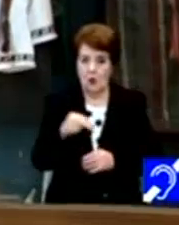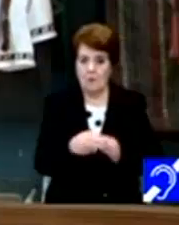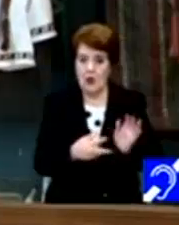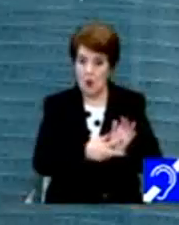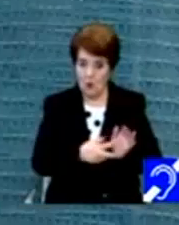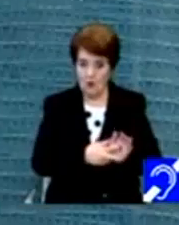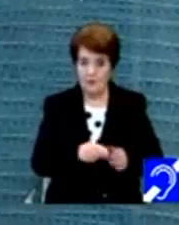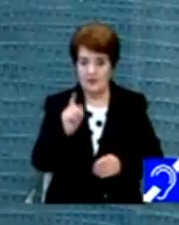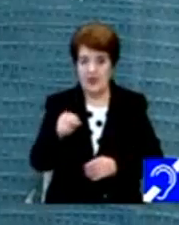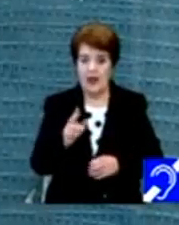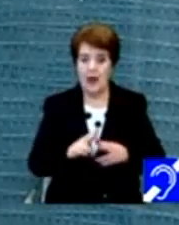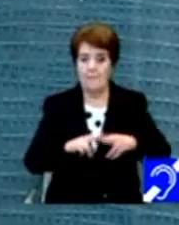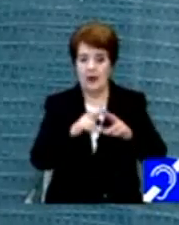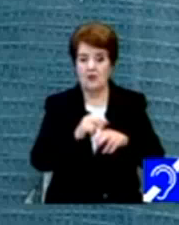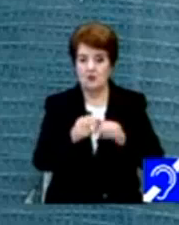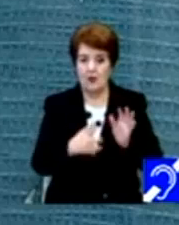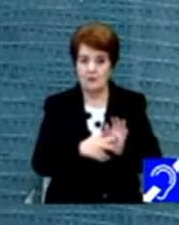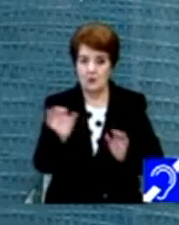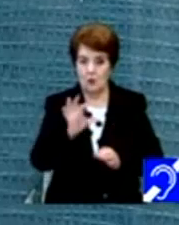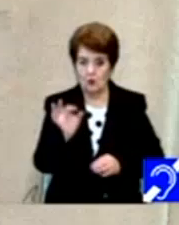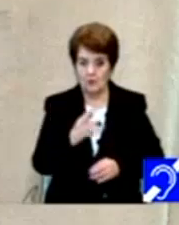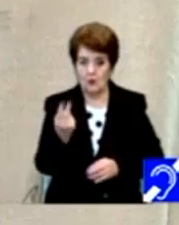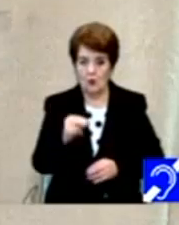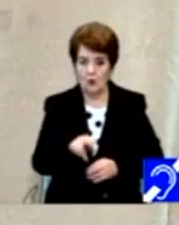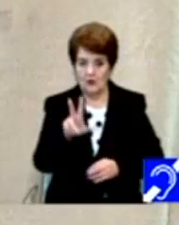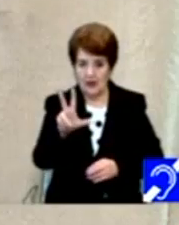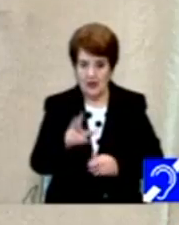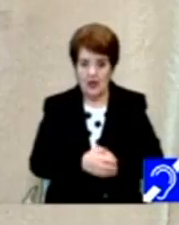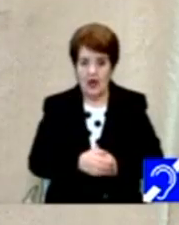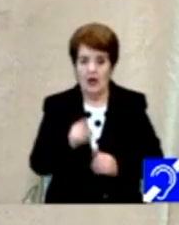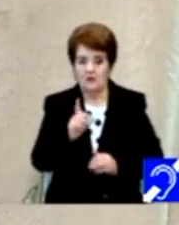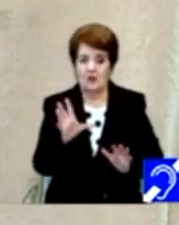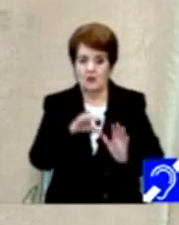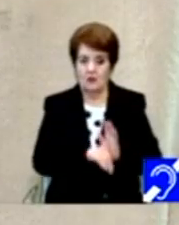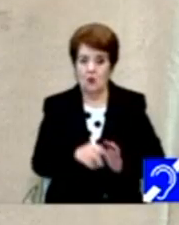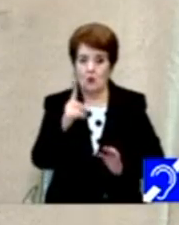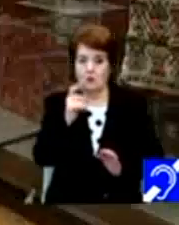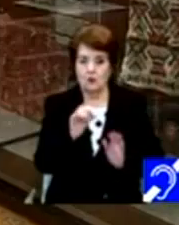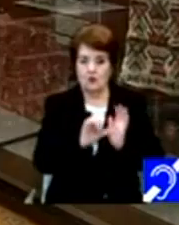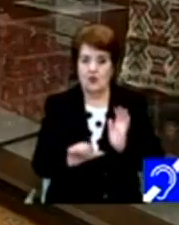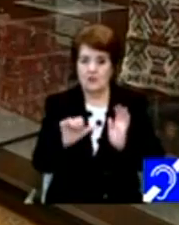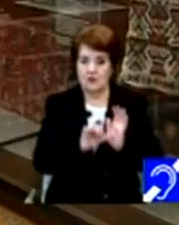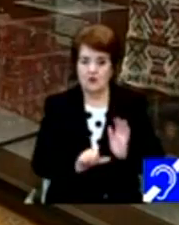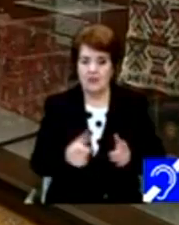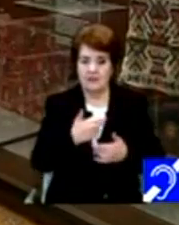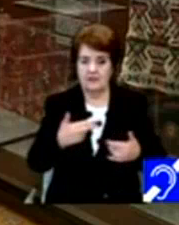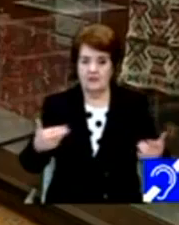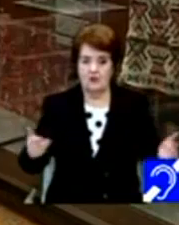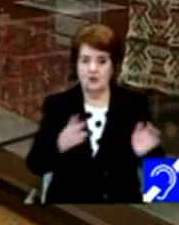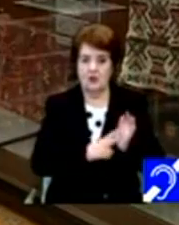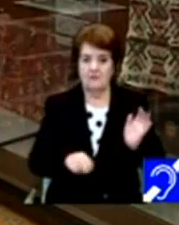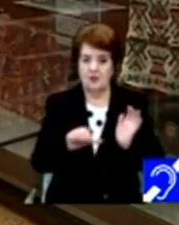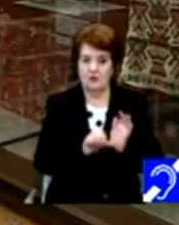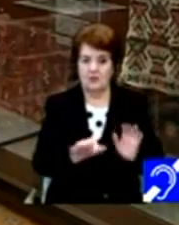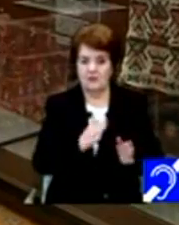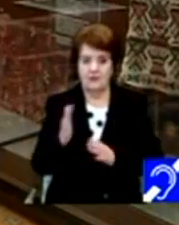potrivit convenției de la Paris din 17 octombrie 2003. În această listă au fost incluse peste 166 de opere din 76